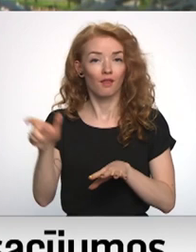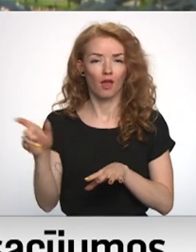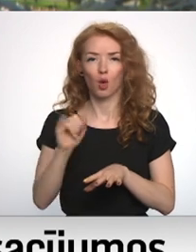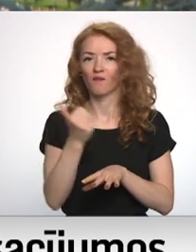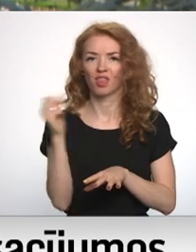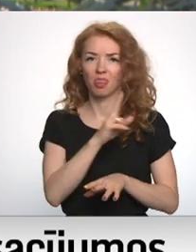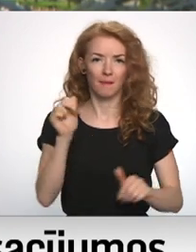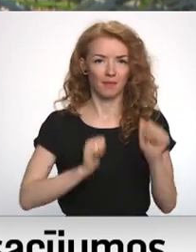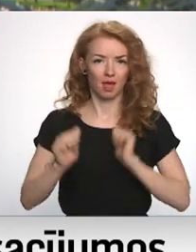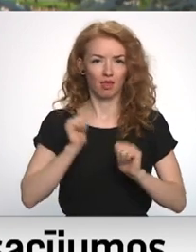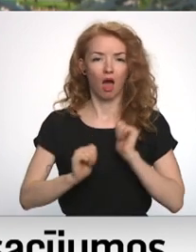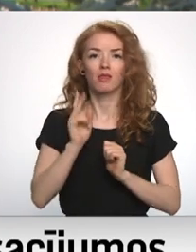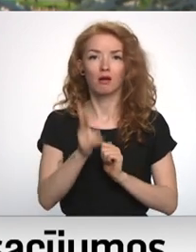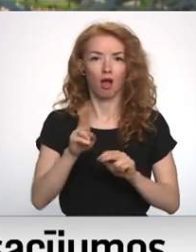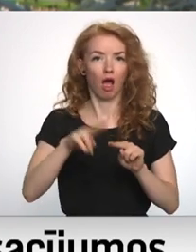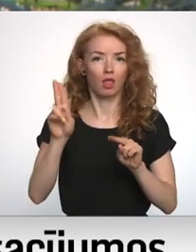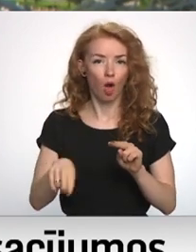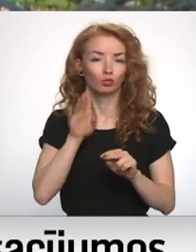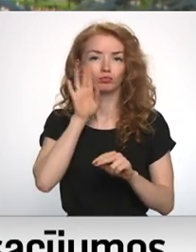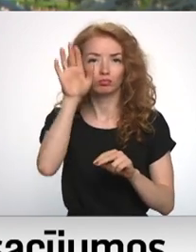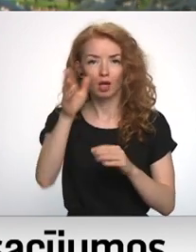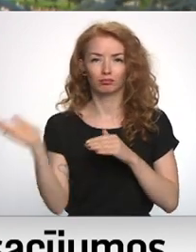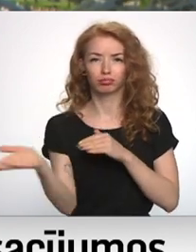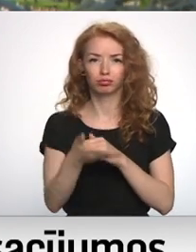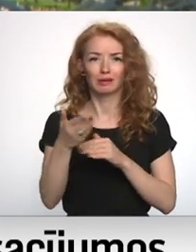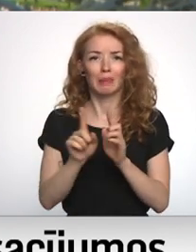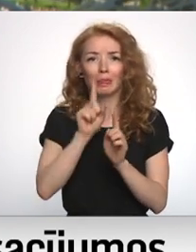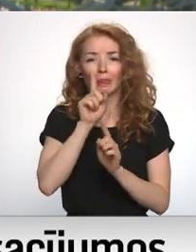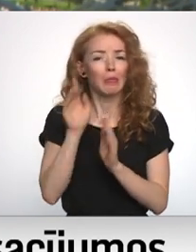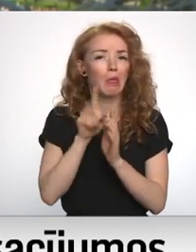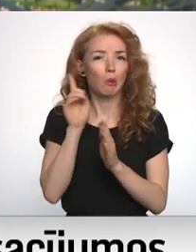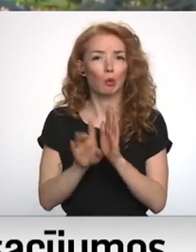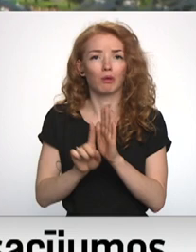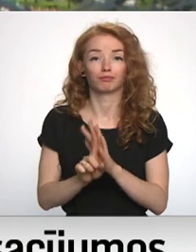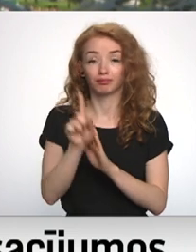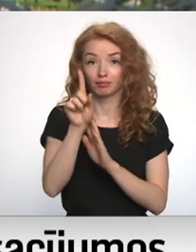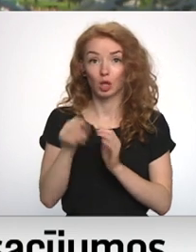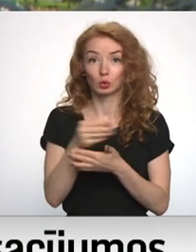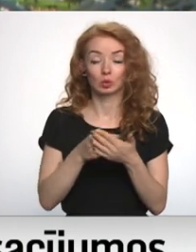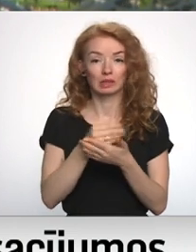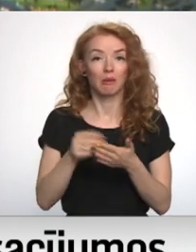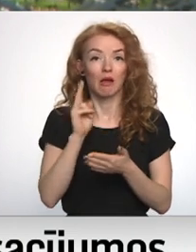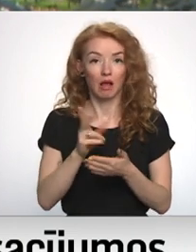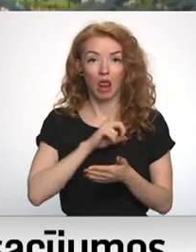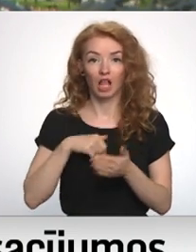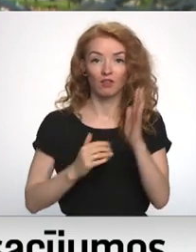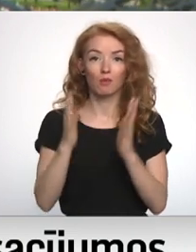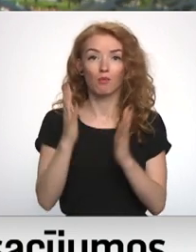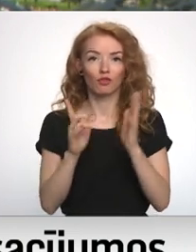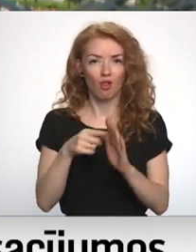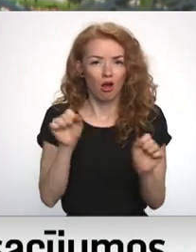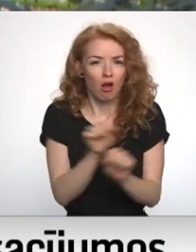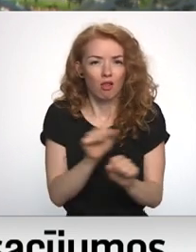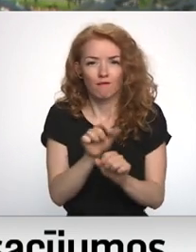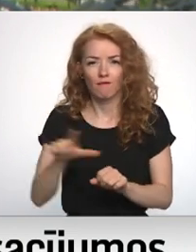pieņemtais lēmums, ļaut zaģēt daudz jaunākus kokus nekā līdz šim. Aktīvisti pauž, ka tas nozīmē vēl ātrāku Latvijas mežu